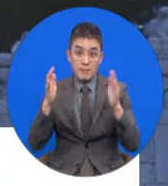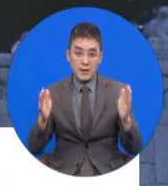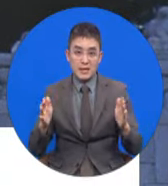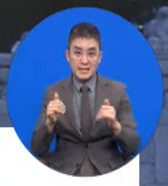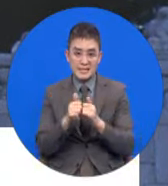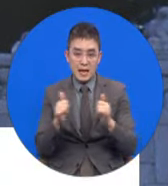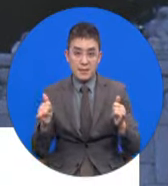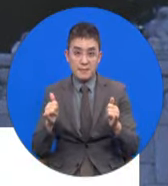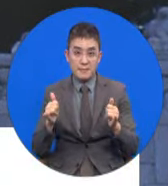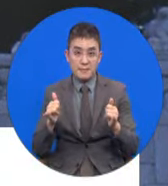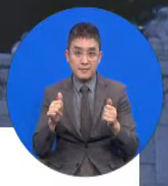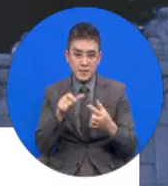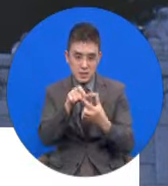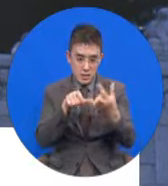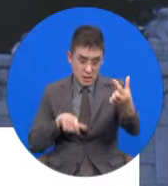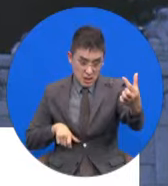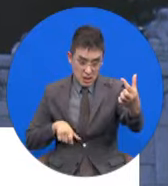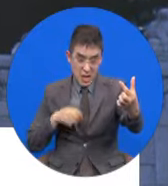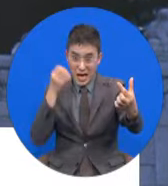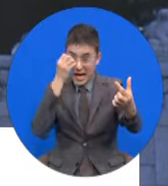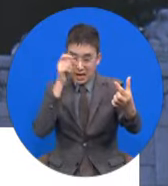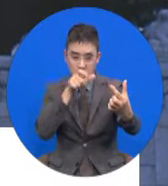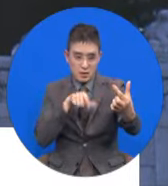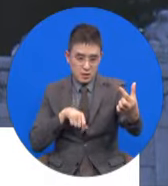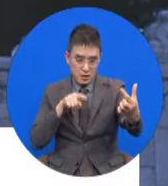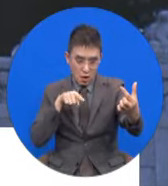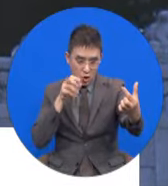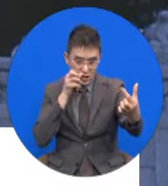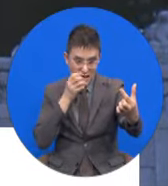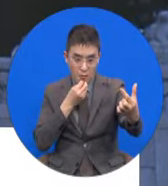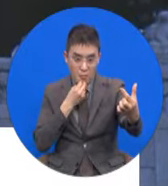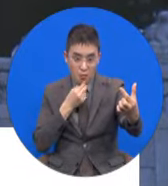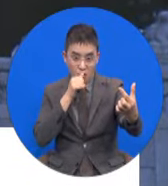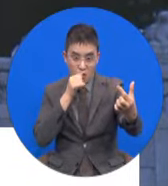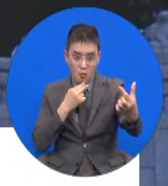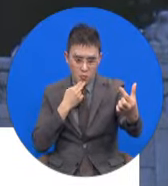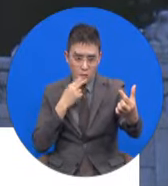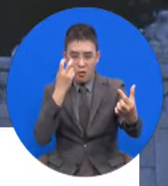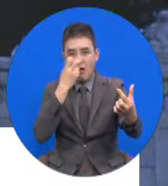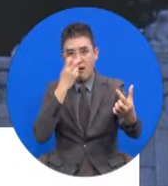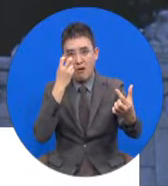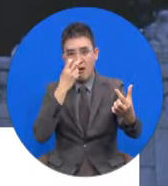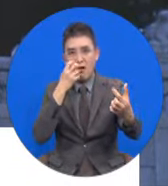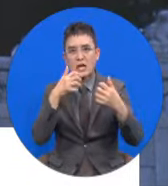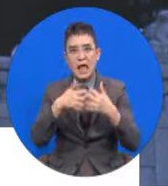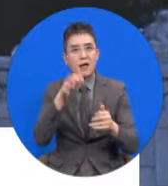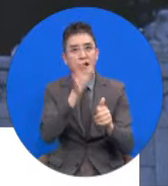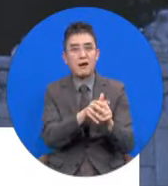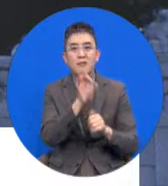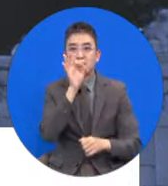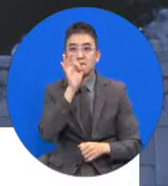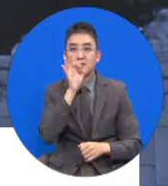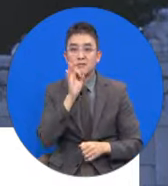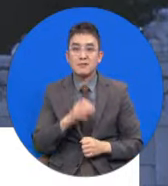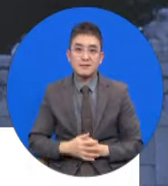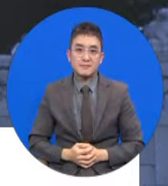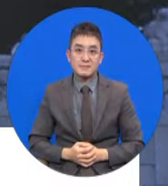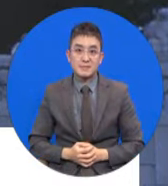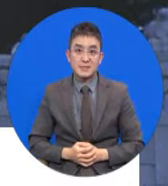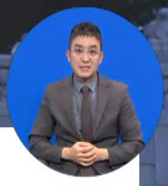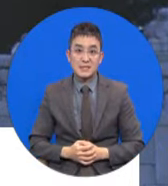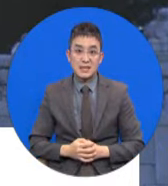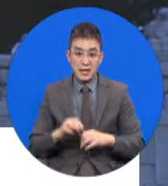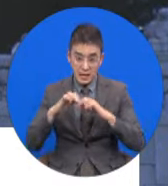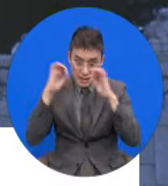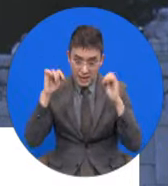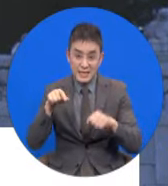있는지 없는지를 확인하는 절차를 거치는 겁니다. 다소 시간이 걸리더라도 확실한 게 좋죠. 그렇다 보니 개표 시간도 좀